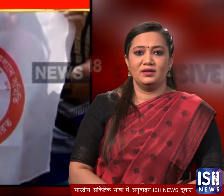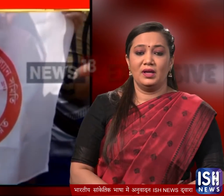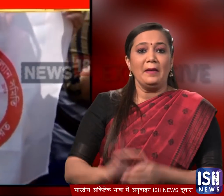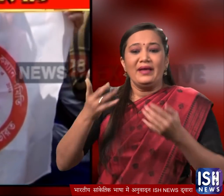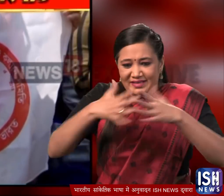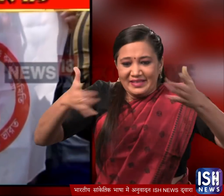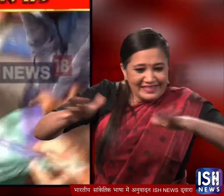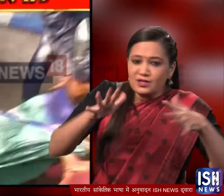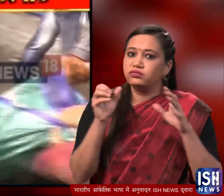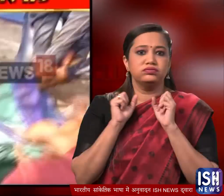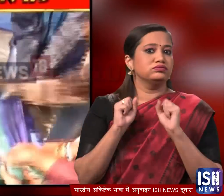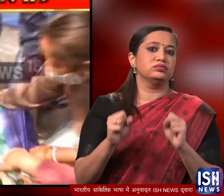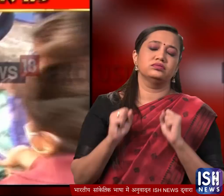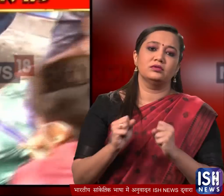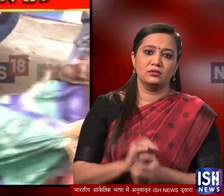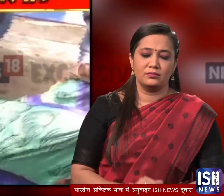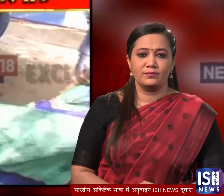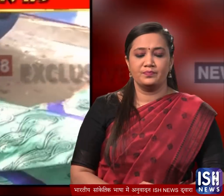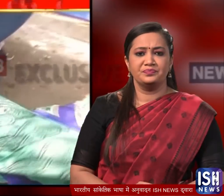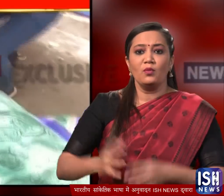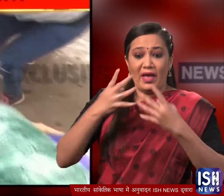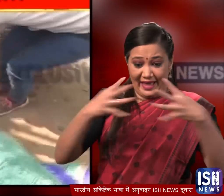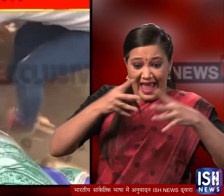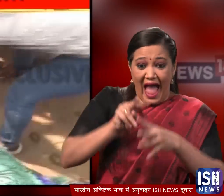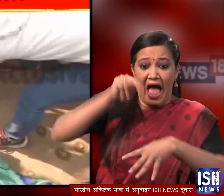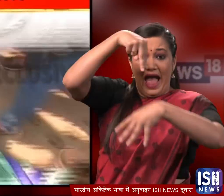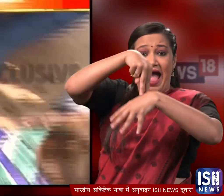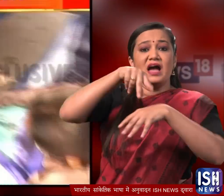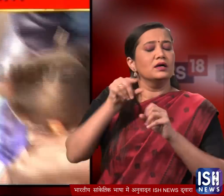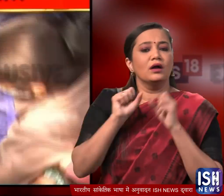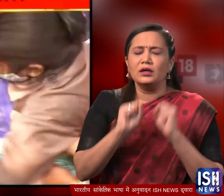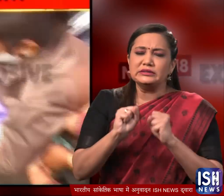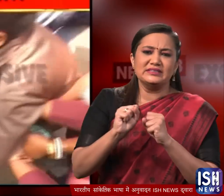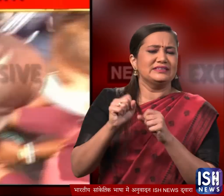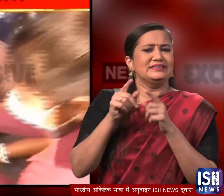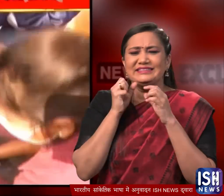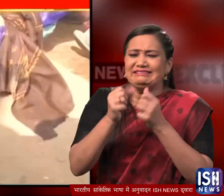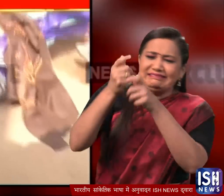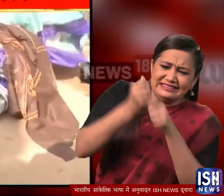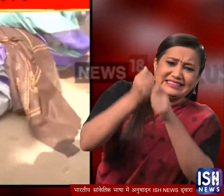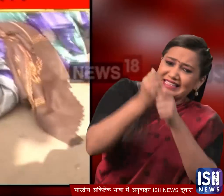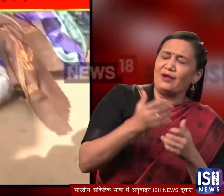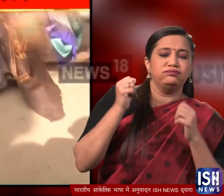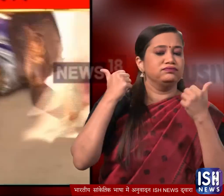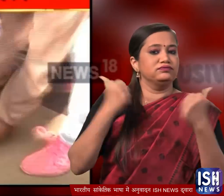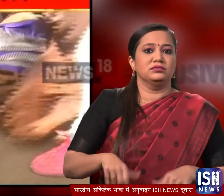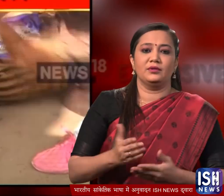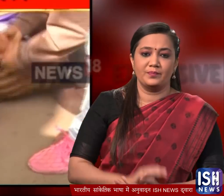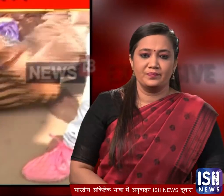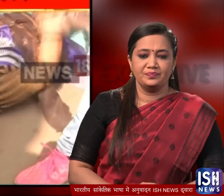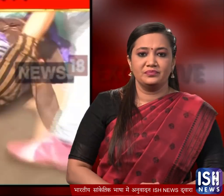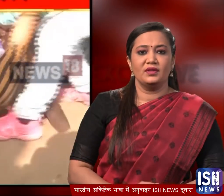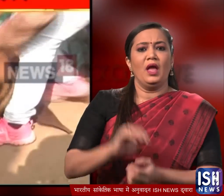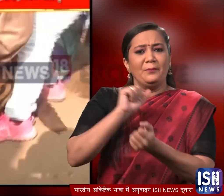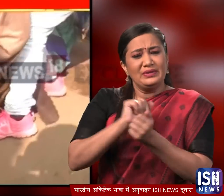लेकिन इन लोगों को वहां से हटाना इतना आसान नहीं था, खासकर उन्हें जो गेट पर चढ़ गई थी, क्योंकि लाख कोशिश के बावजूद वो नीचे नहीं उतरी।